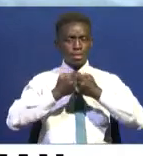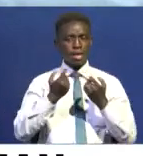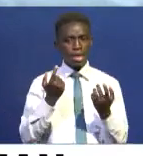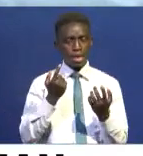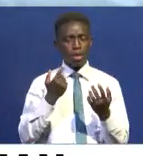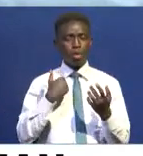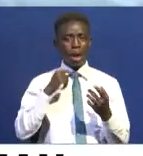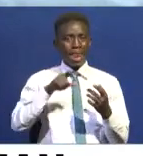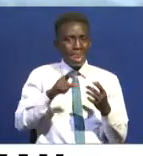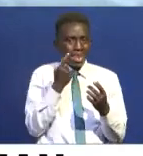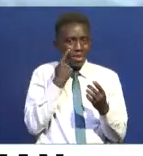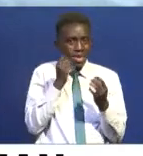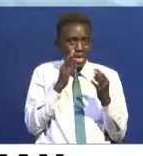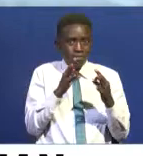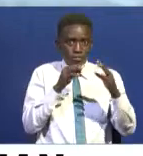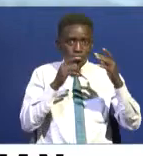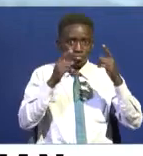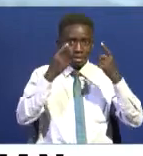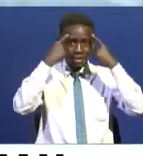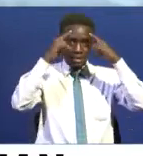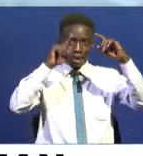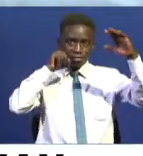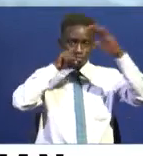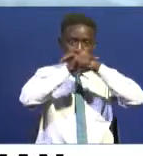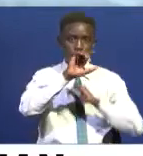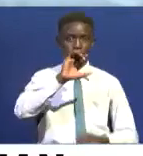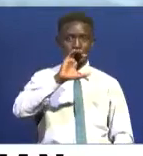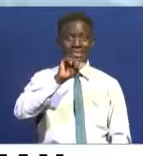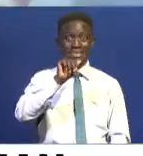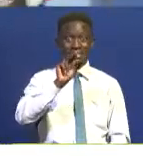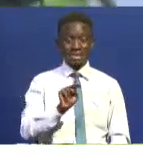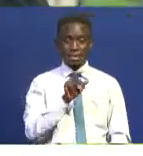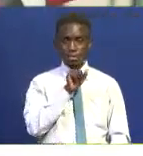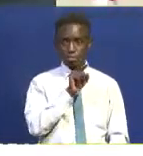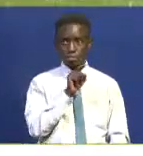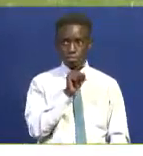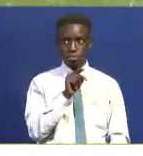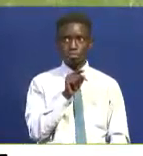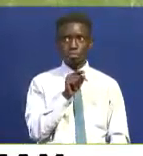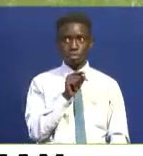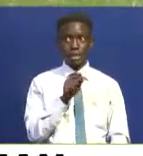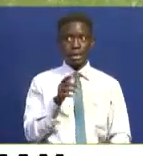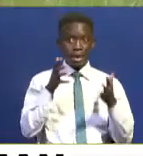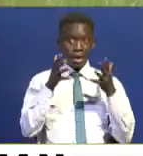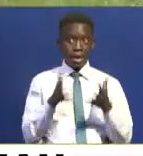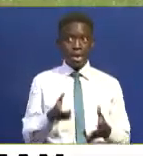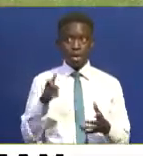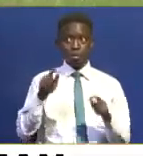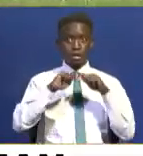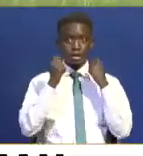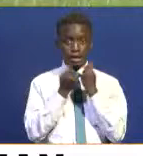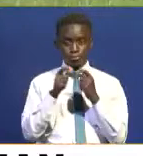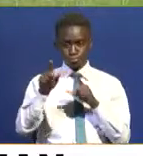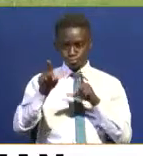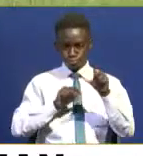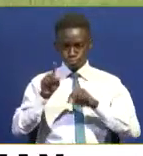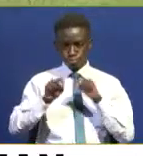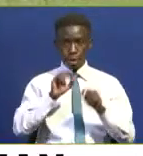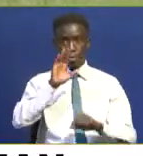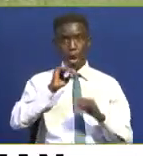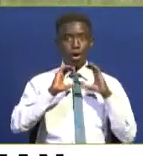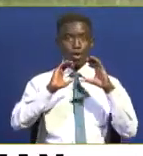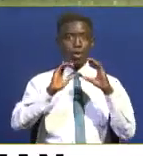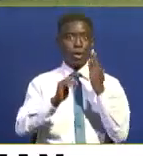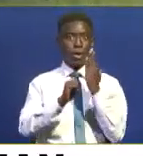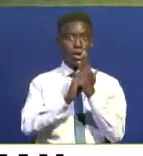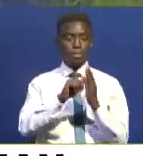hii dhidi ya Sudan Kusini. Kikosi kinachotarajiwa kutimiza jukumu hilo kilizinduliwa na kocha Engin Firat, ambaye